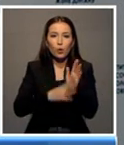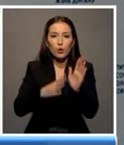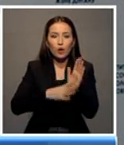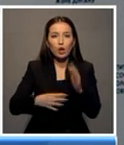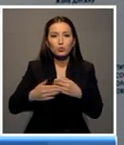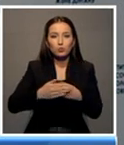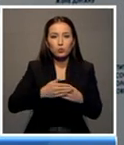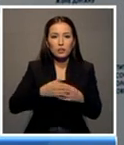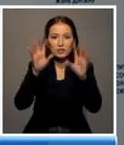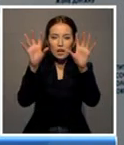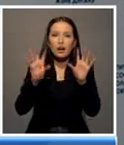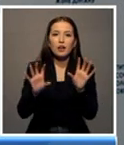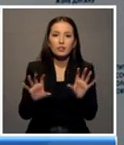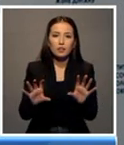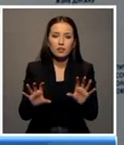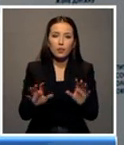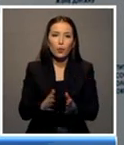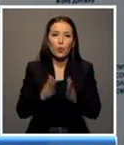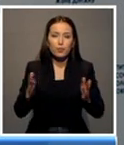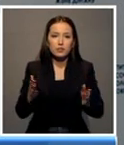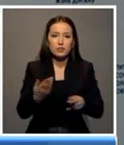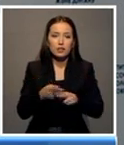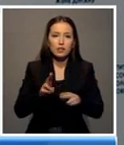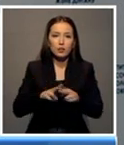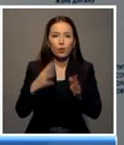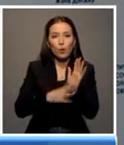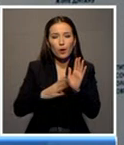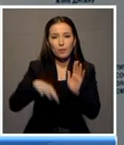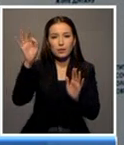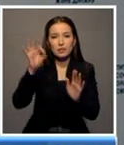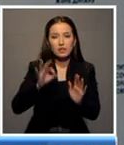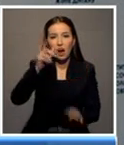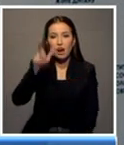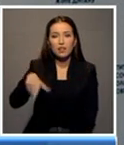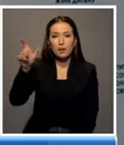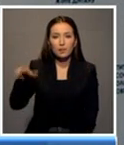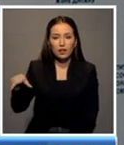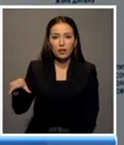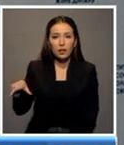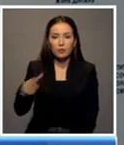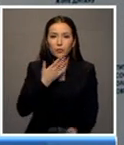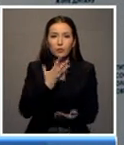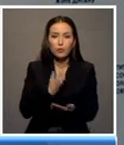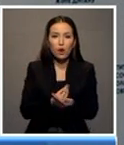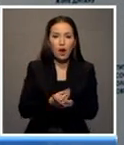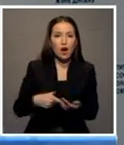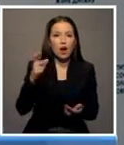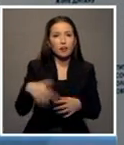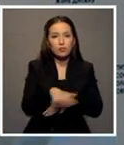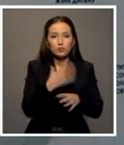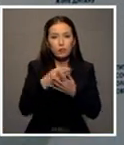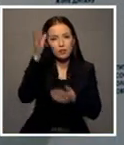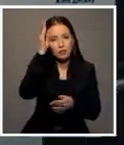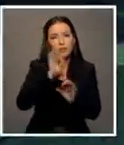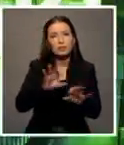жуық заңның көбісі 90% дегенде адамдар, біздің тұрғындар өздерінің пікірлерін білдірген